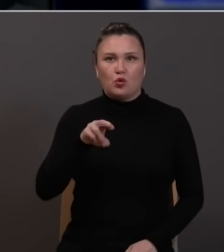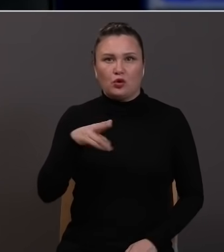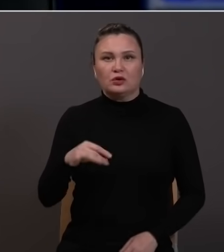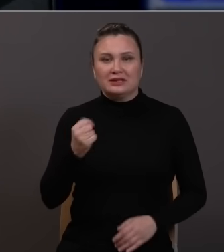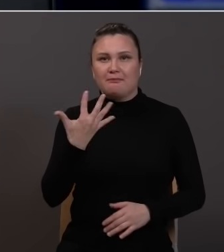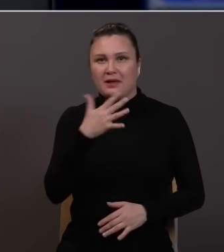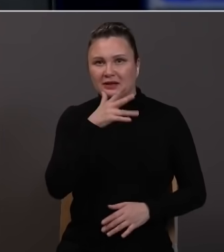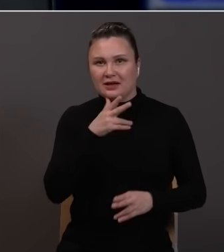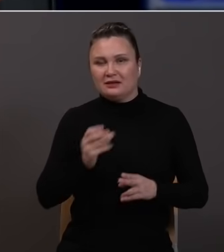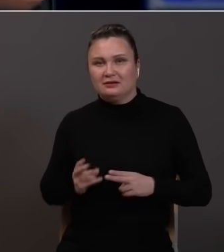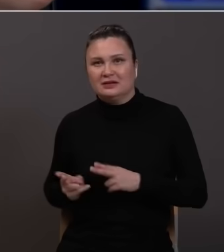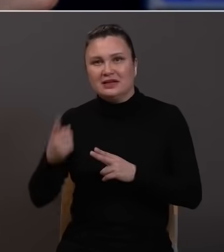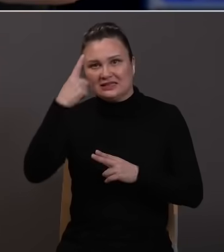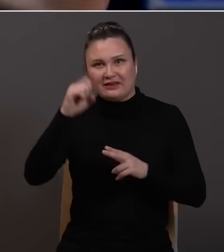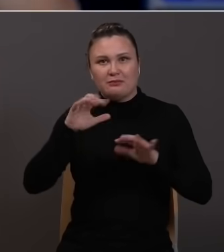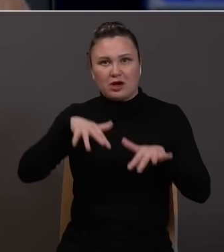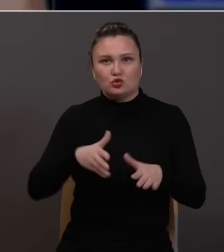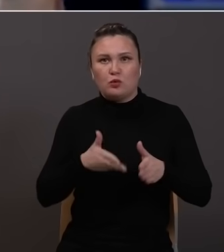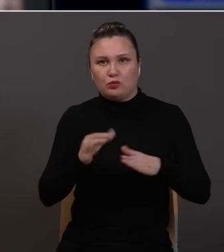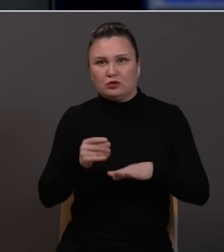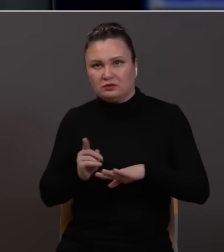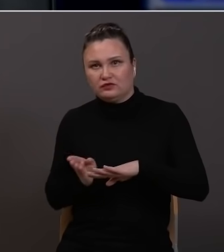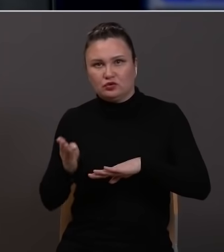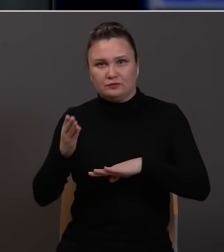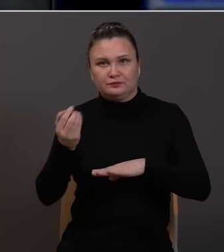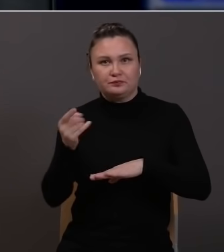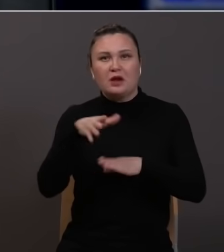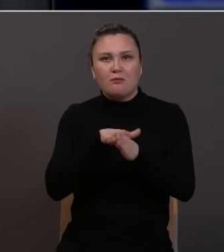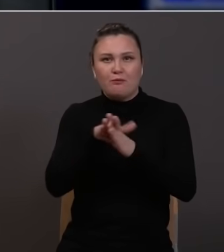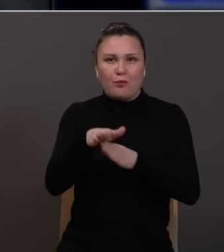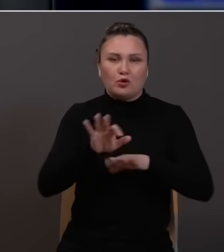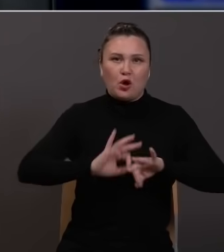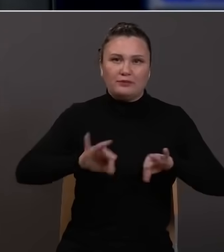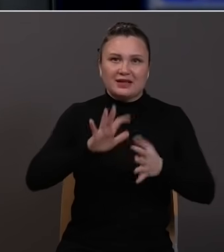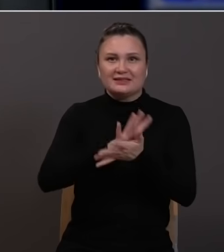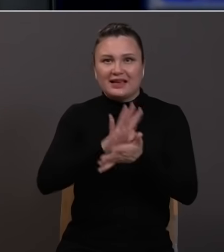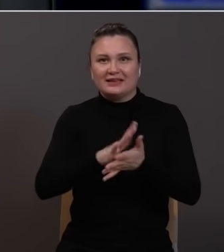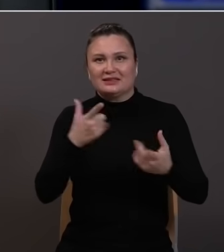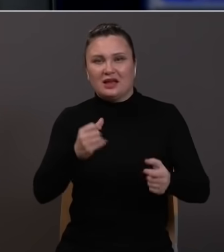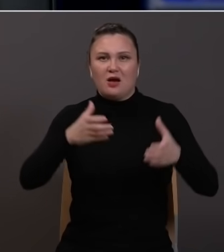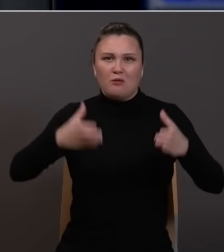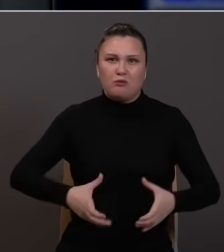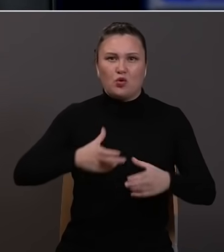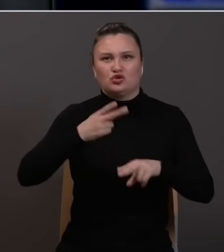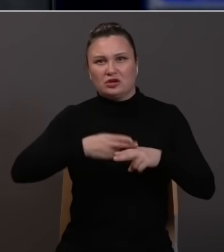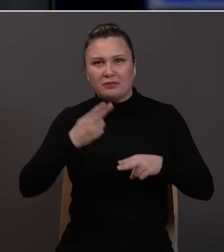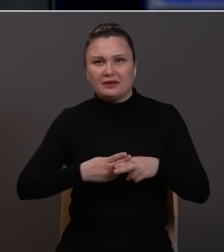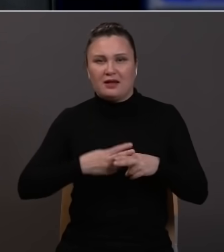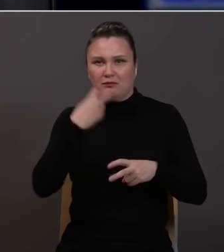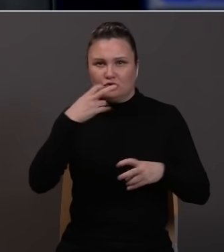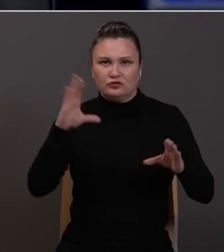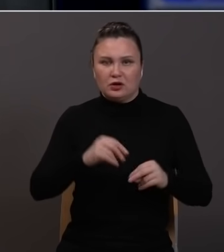полностью проедем весь Севморпуть, посетим все северные архипелаги, сделаем полное описание загрязнений, бочки, металл,